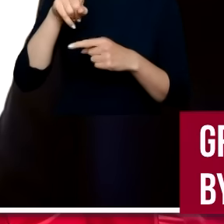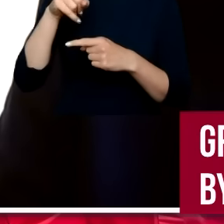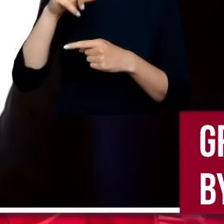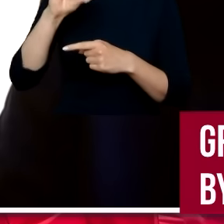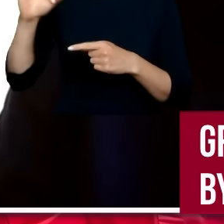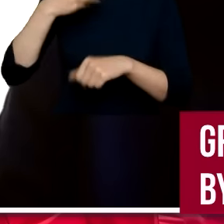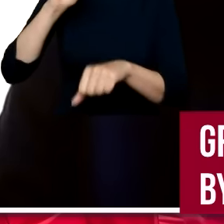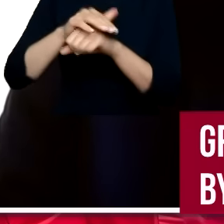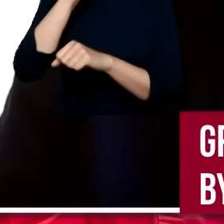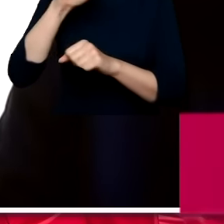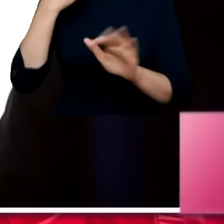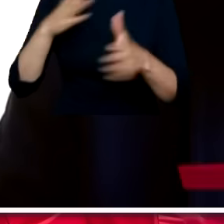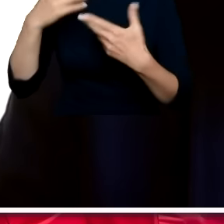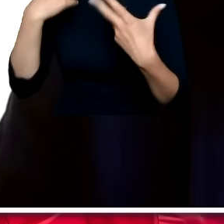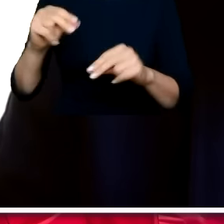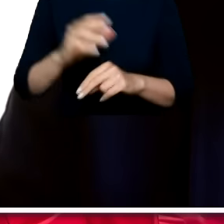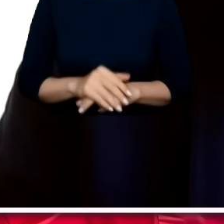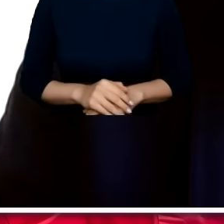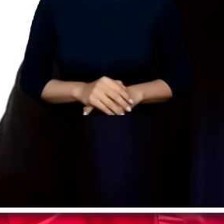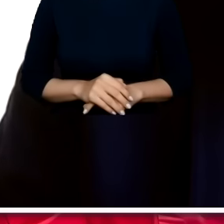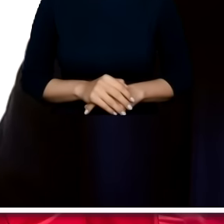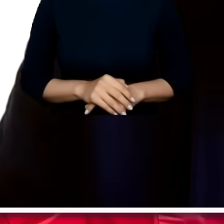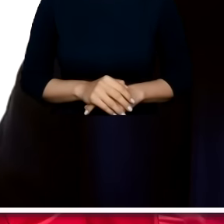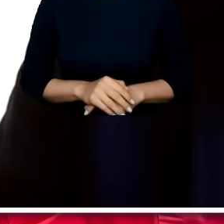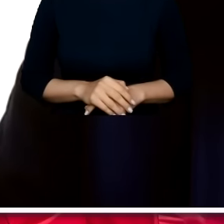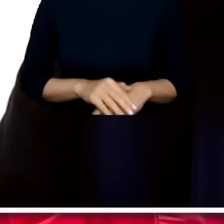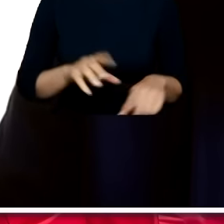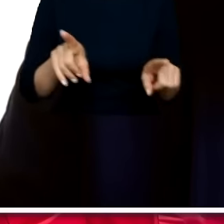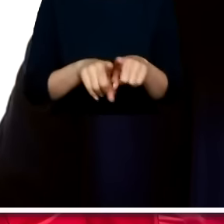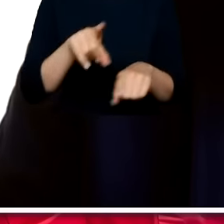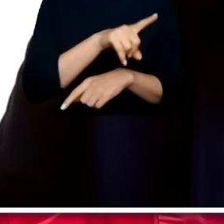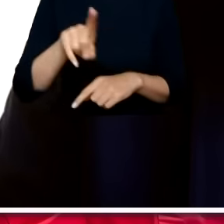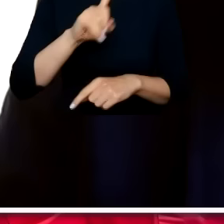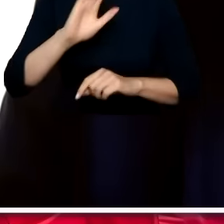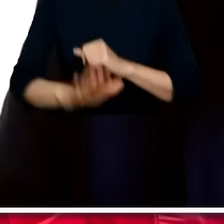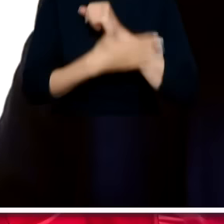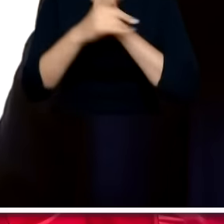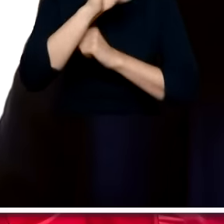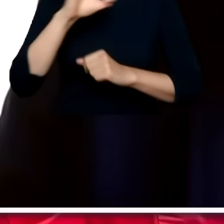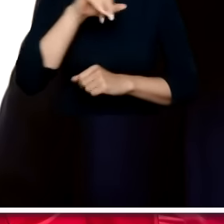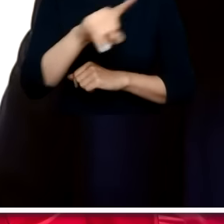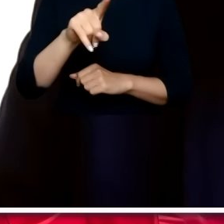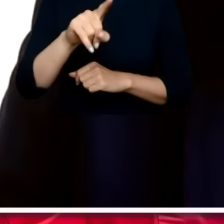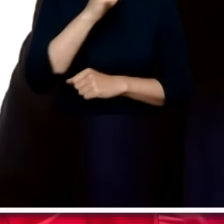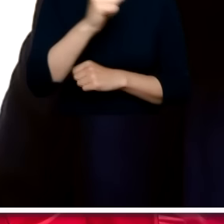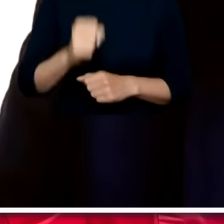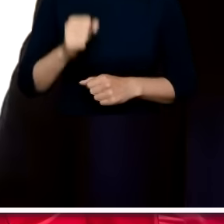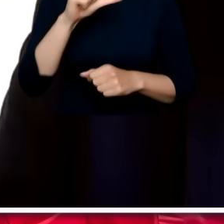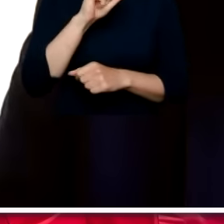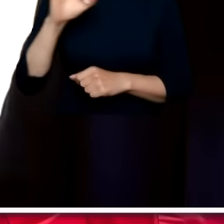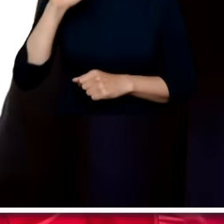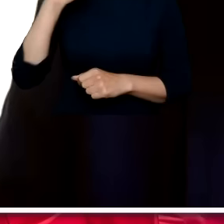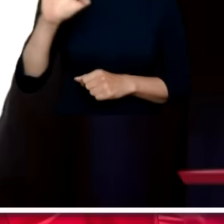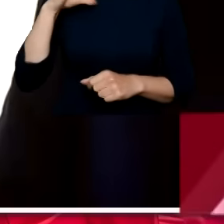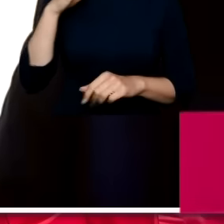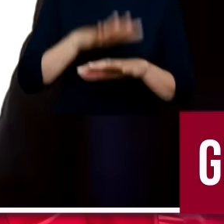liczy że jego wyborcy zapomną co się działo jaki sposób zwolennicy platformy i posłowie Platformy podchodzili do